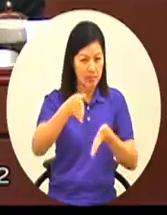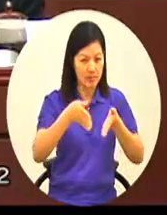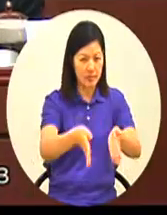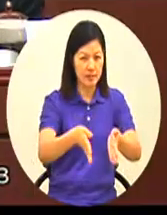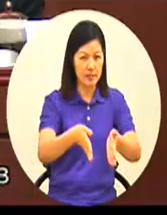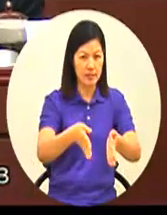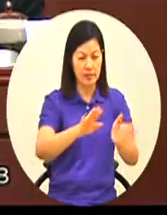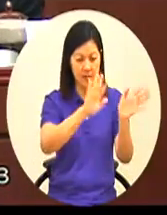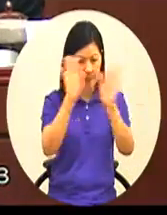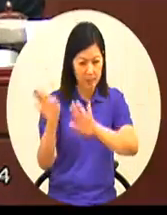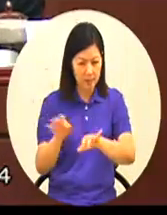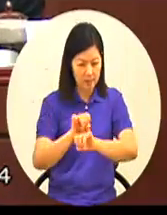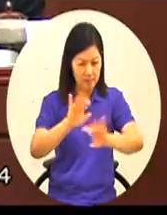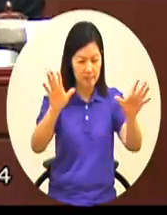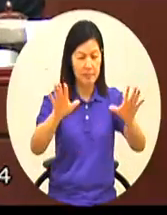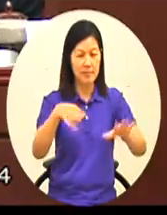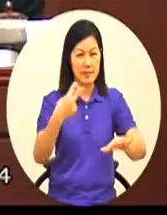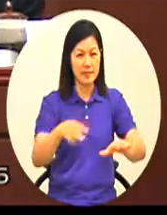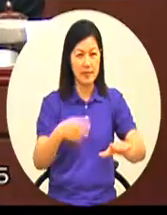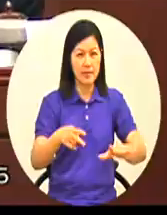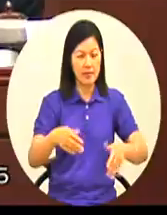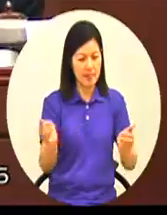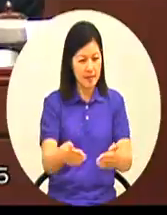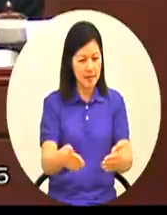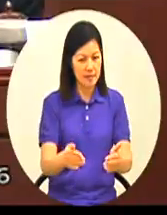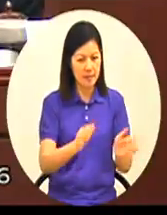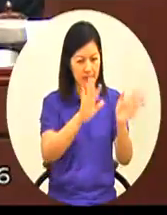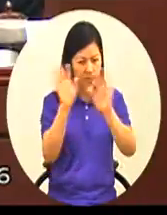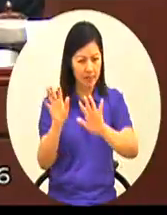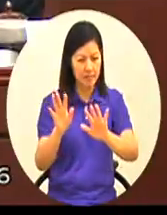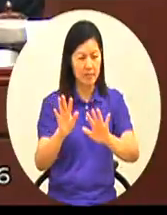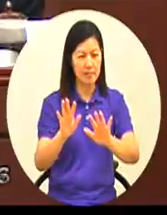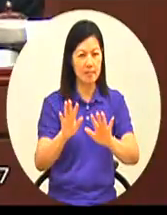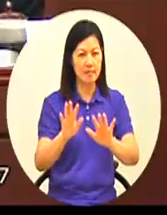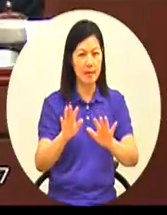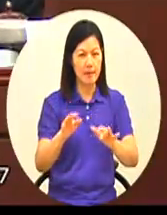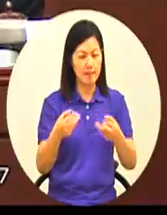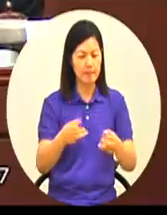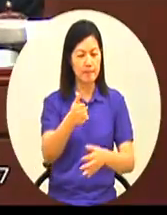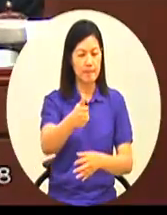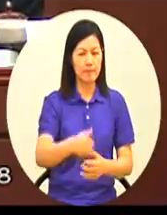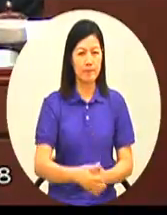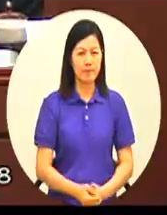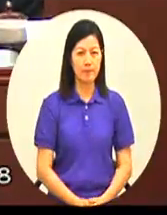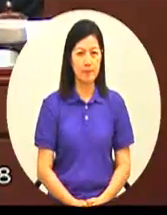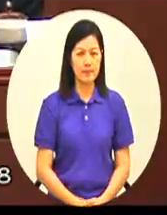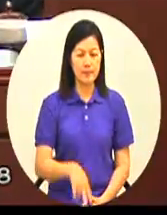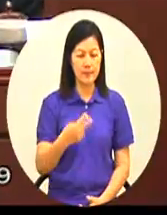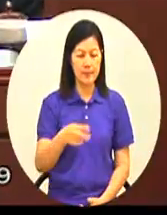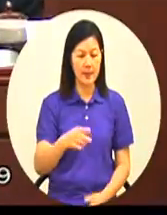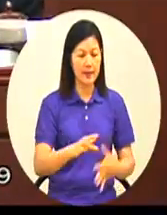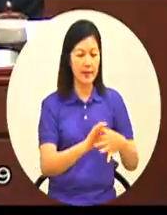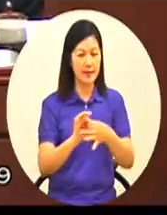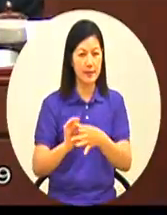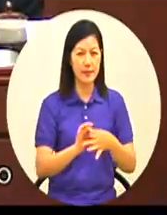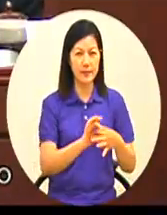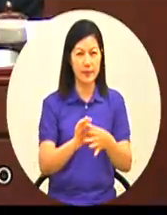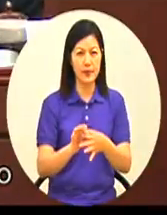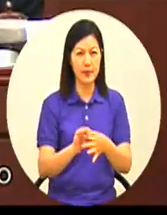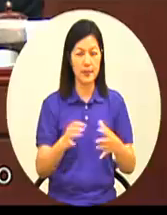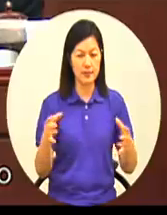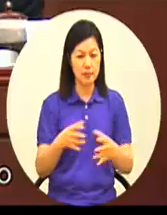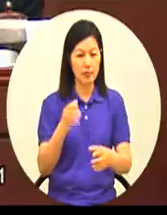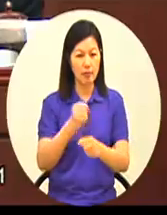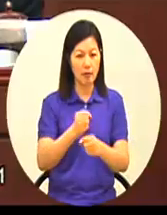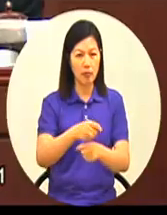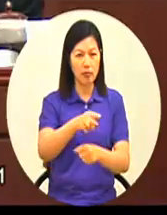向去做发展。跟做一个建制的一个模范，所以这跟议员做个说明。那第二个，议员非常关心的我们的同志